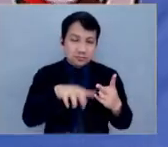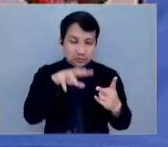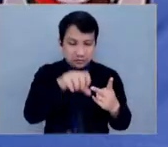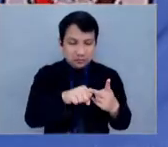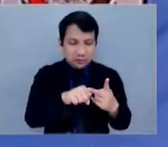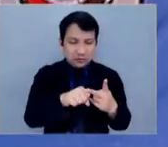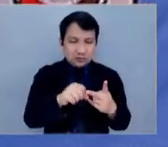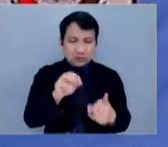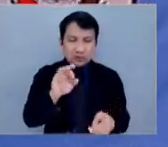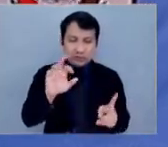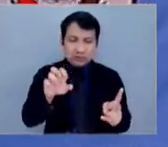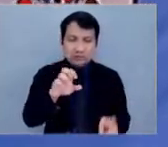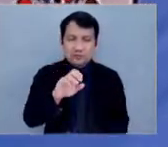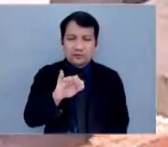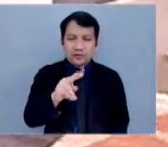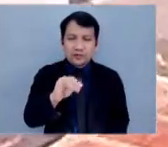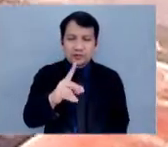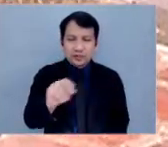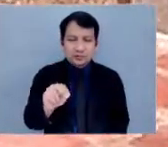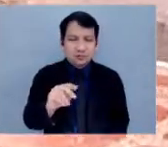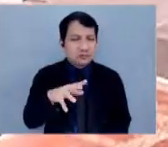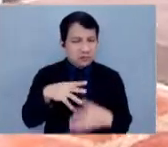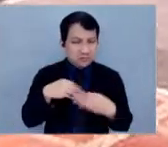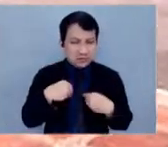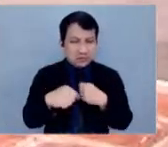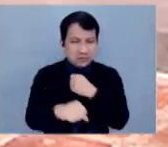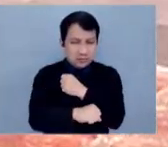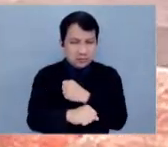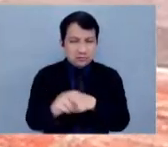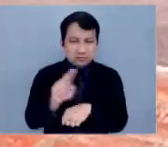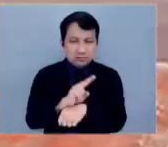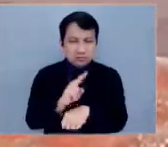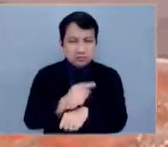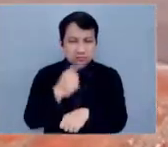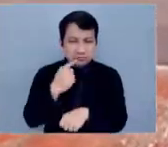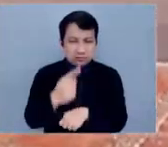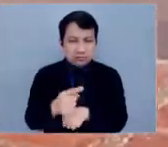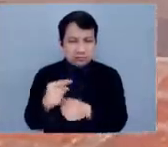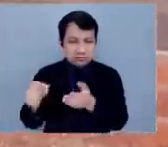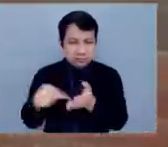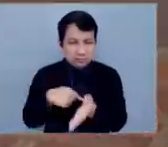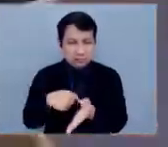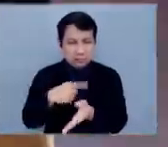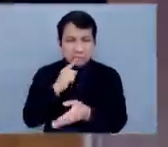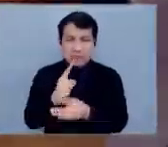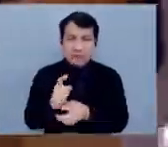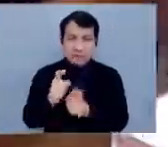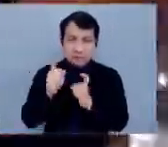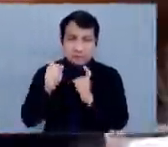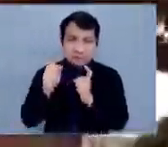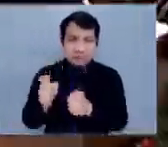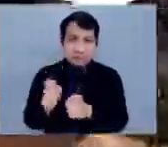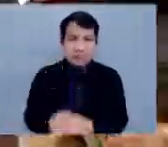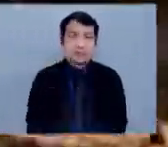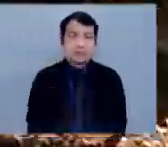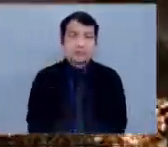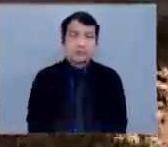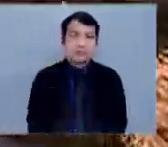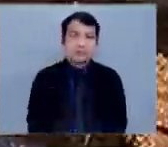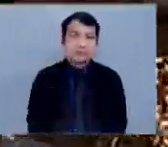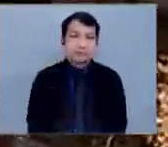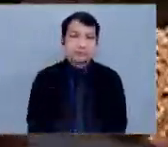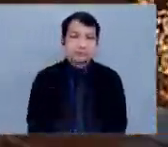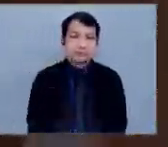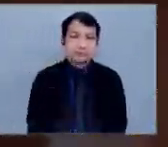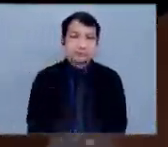Ferdinand at inamin ang pagnanakaw. Gagamitin lang daw sana niya ang pera bilang puhunan. Pinapapasukin lang po sana sir